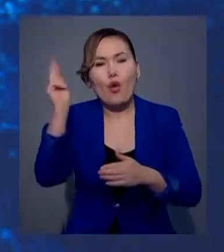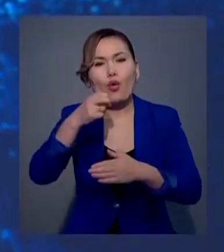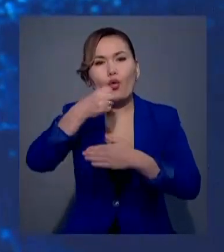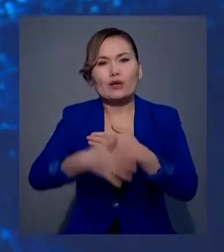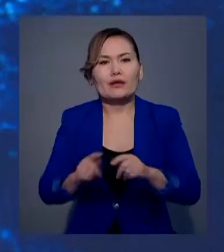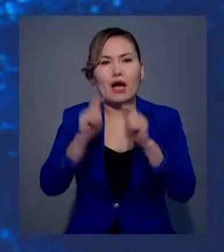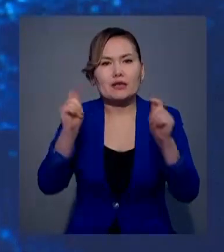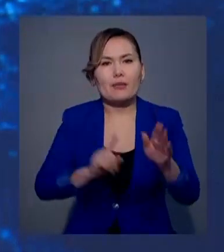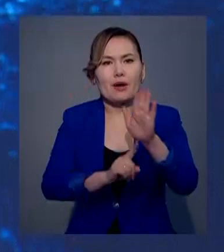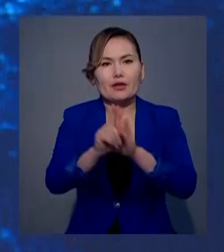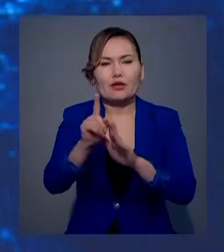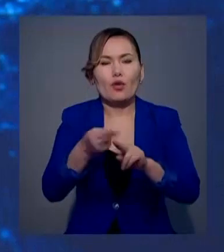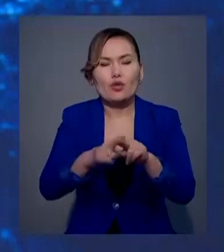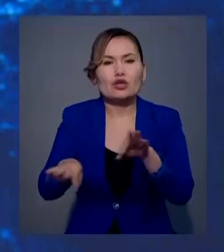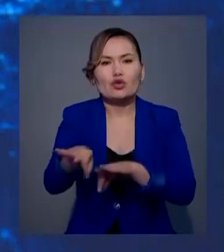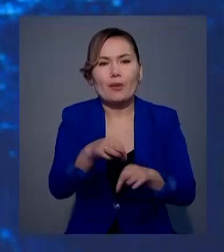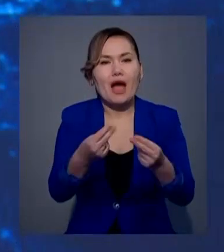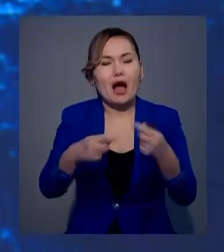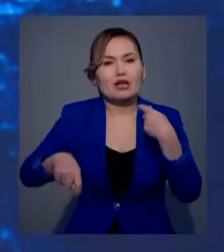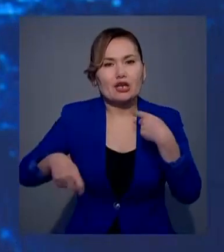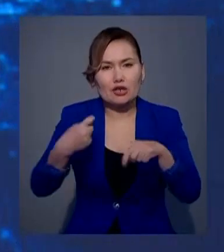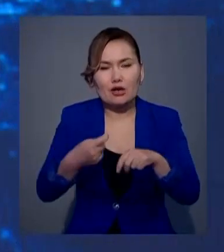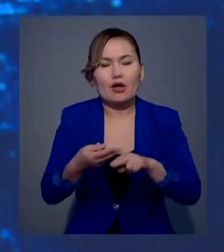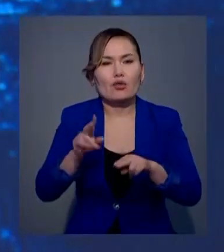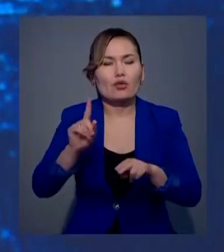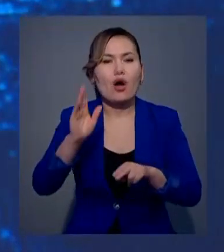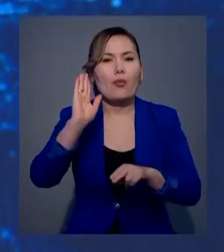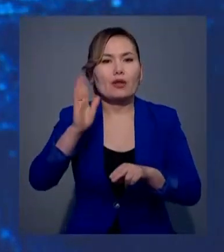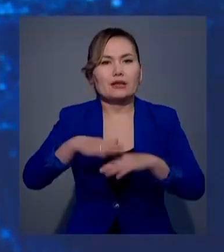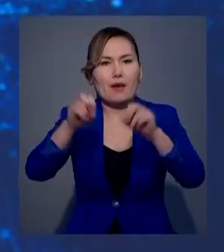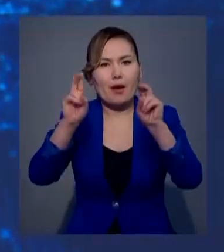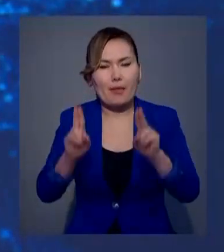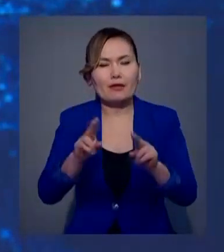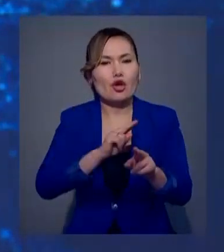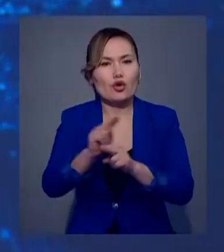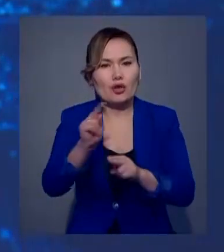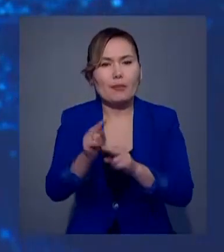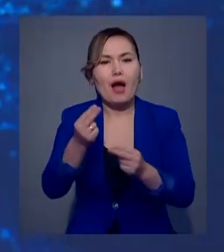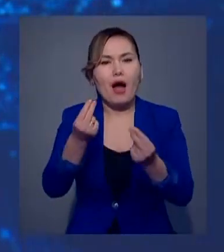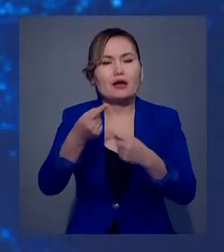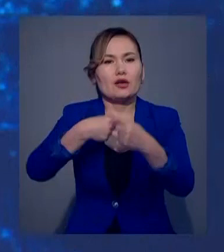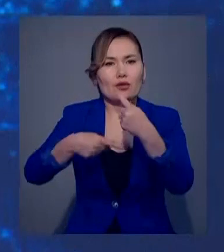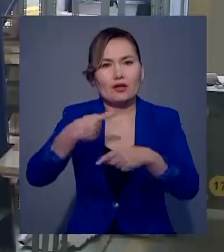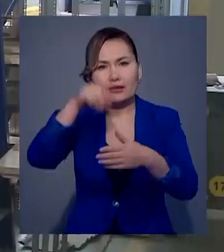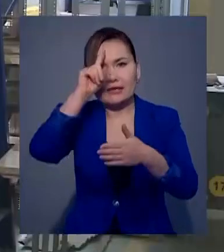бастады. Бұл жобаның шығыны көп болғанымен олар білікті маман болашақта салынған қаражатты ақтайды деген